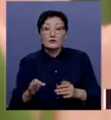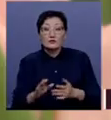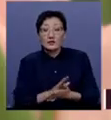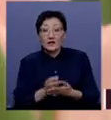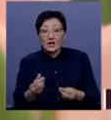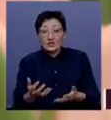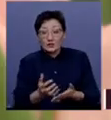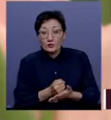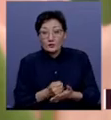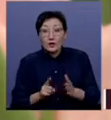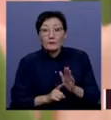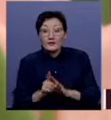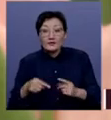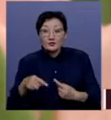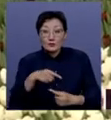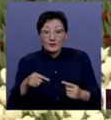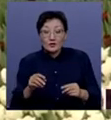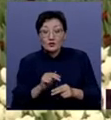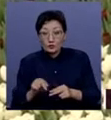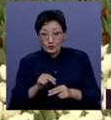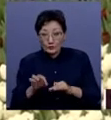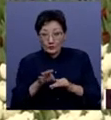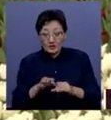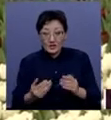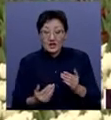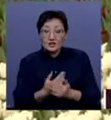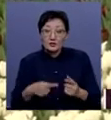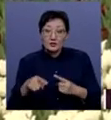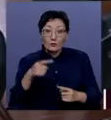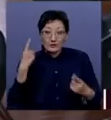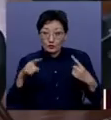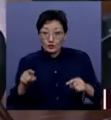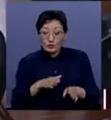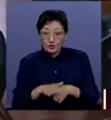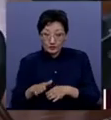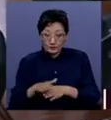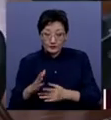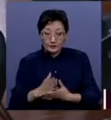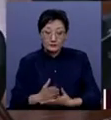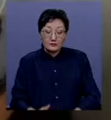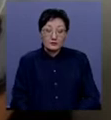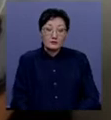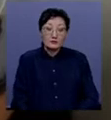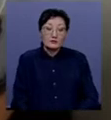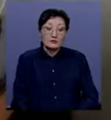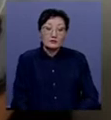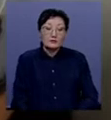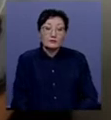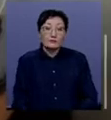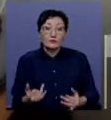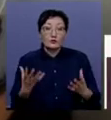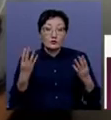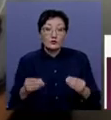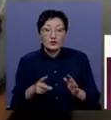ие болғандар бастау бизнес курсын оқыған. Олар қазір жаңа бизнес идеяларын жүзеге асырып жатыр. Бүгінгі